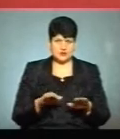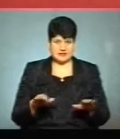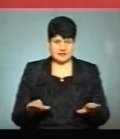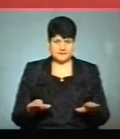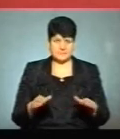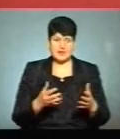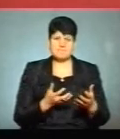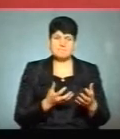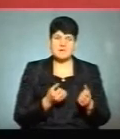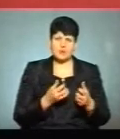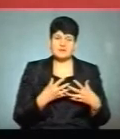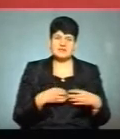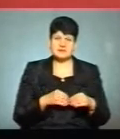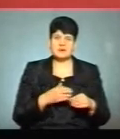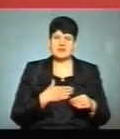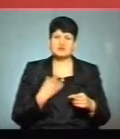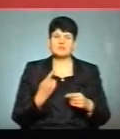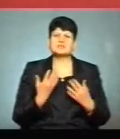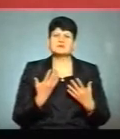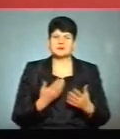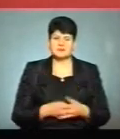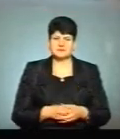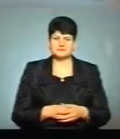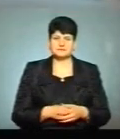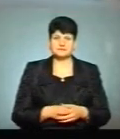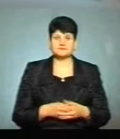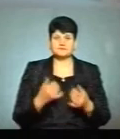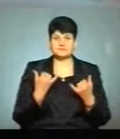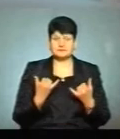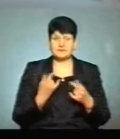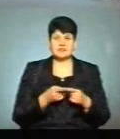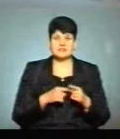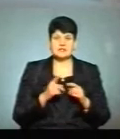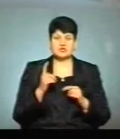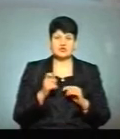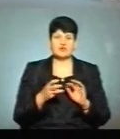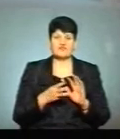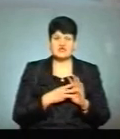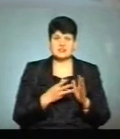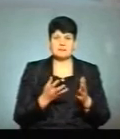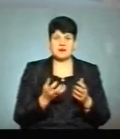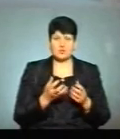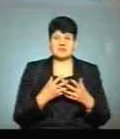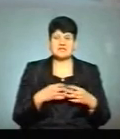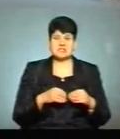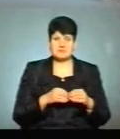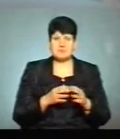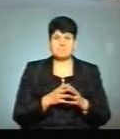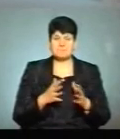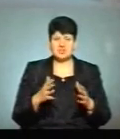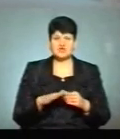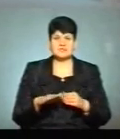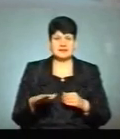Скільки прийомних сімей в нашій області зараз? На сьогодні це 108 прийомних сімей. Більшість